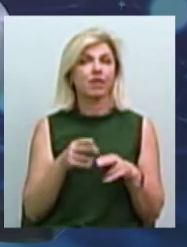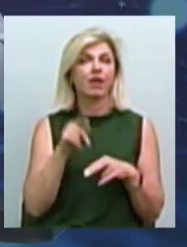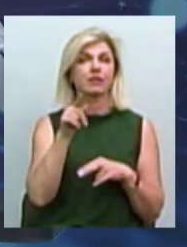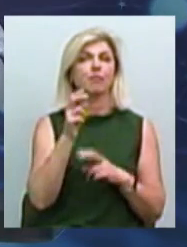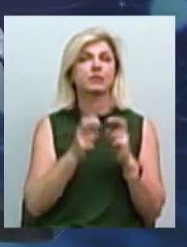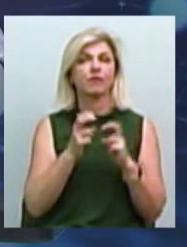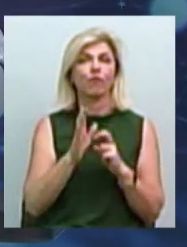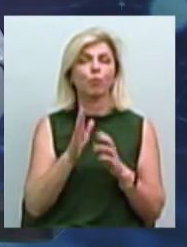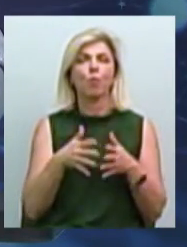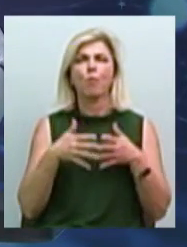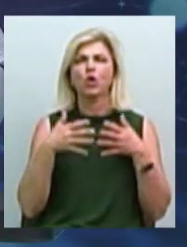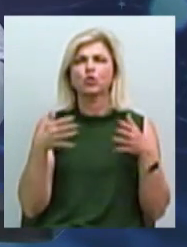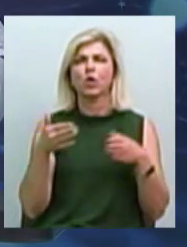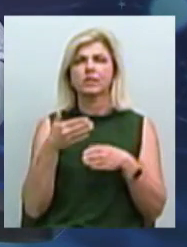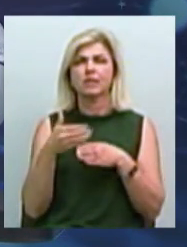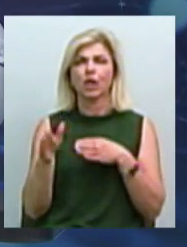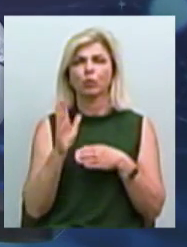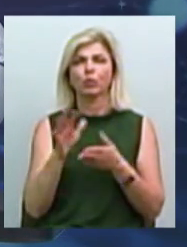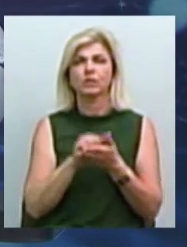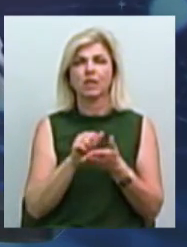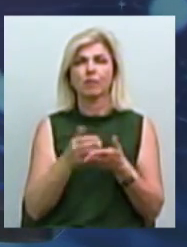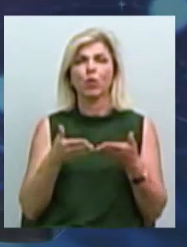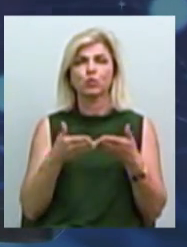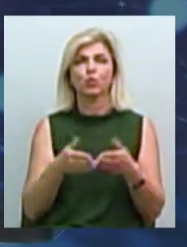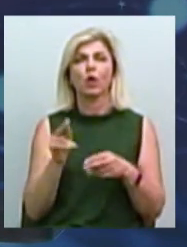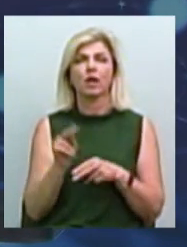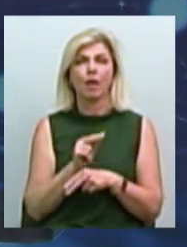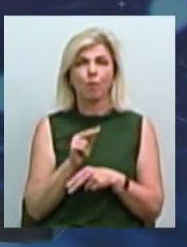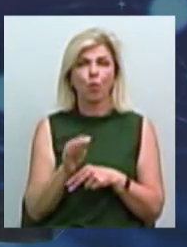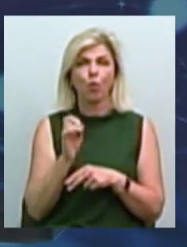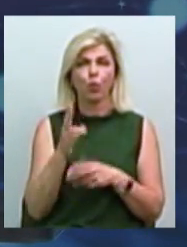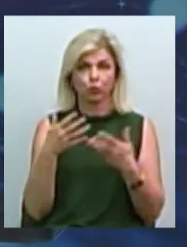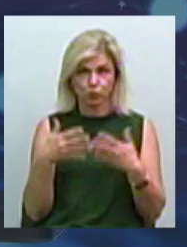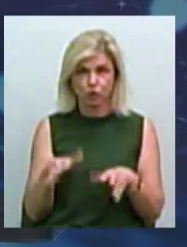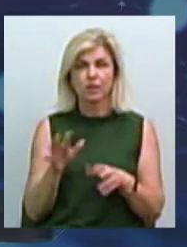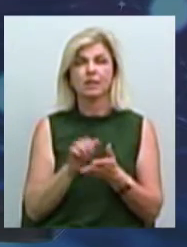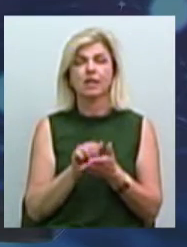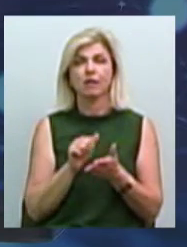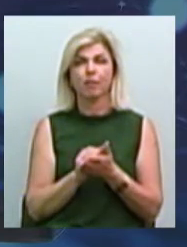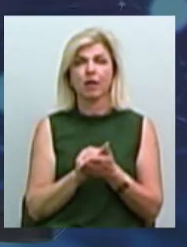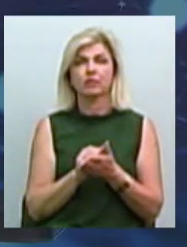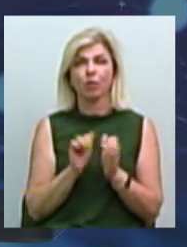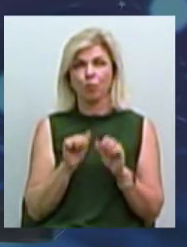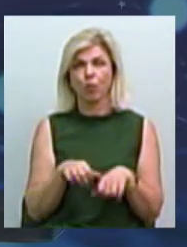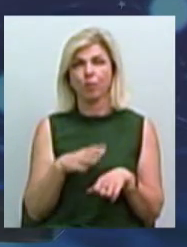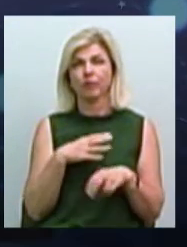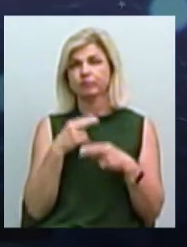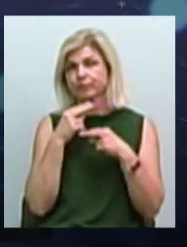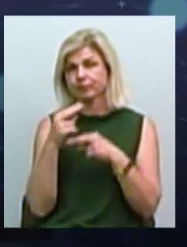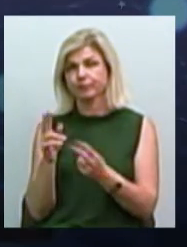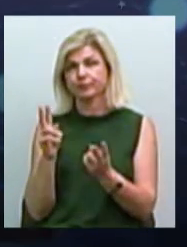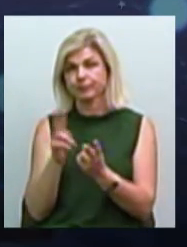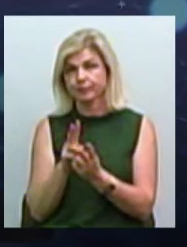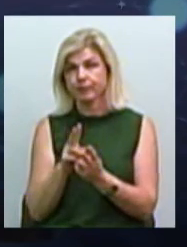будет большой сектор этого завода, который будет заниматься судоремонтом. Вернее, будет. Он уже занимается. Возможно, мы как-нибудь уделим это отдельную встречу.